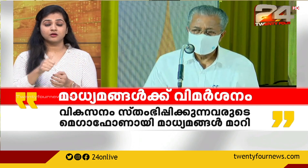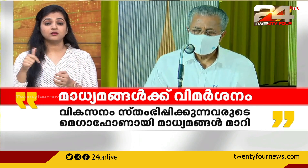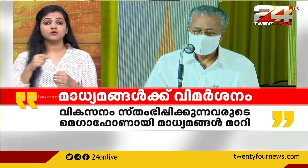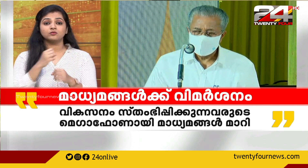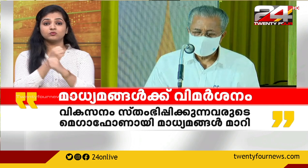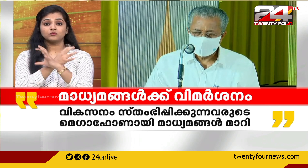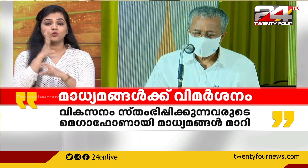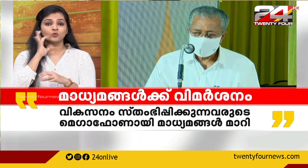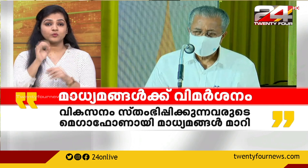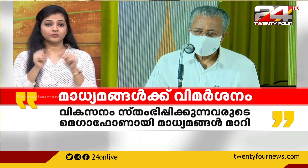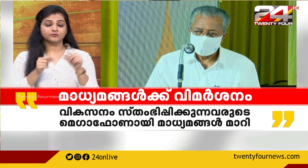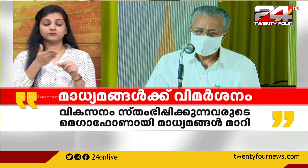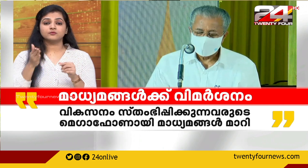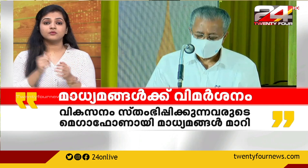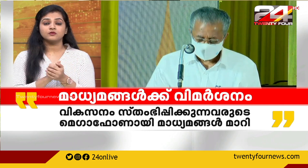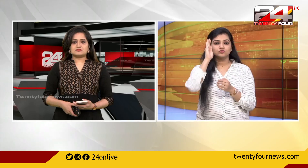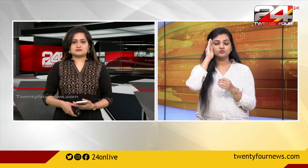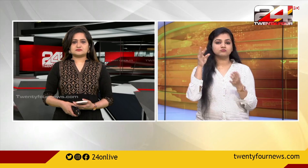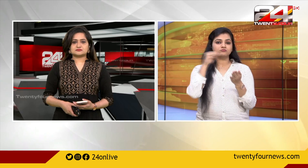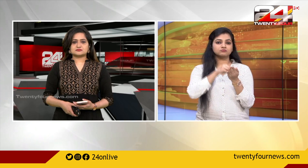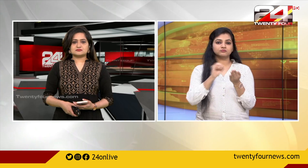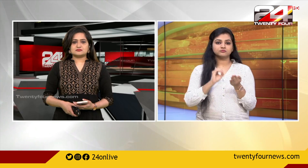മാധ്യമങ്ങൾക്കും വാർത്തയെ അല്ലാതായി മാറി.